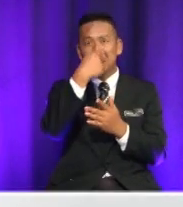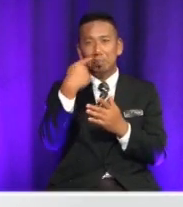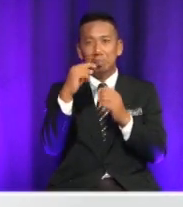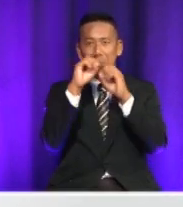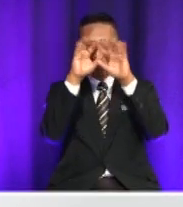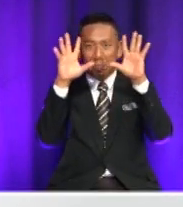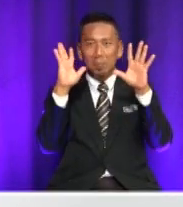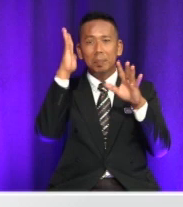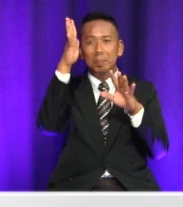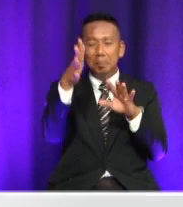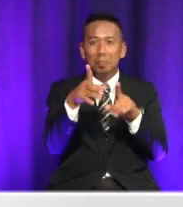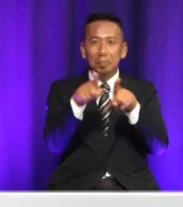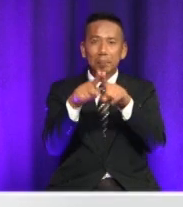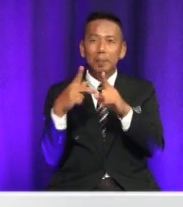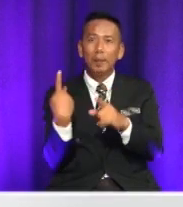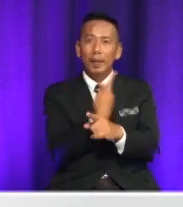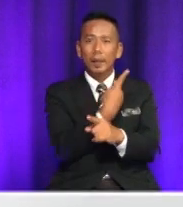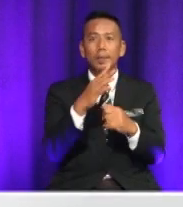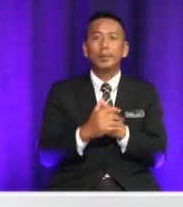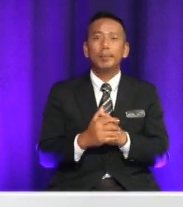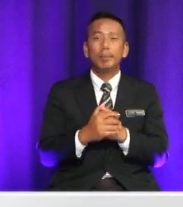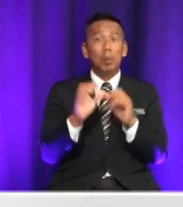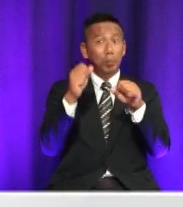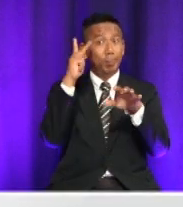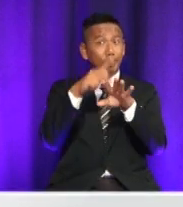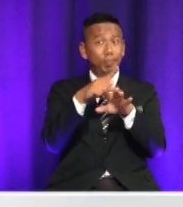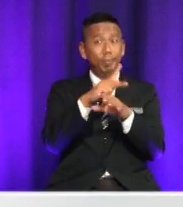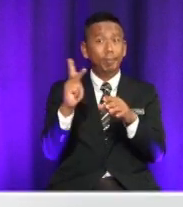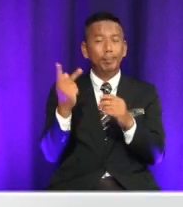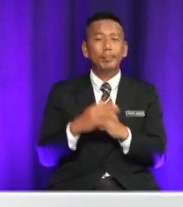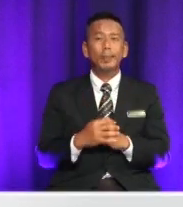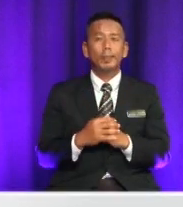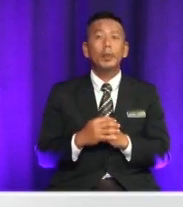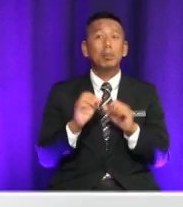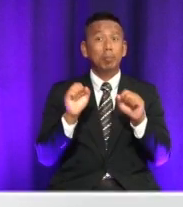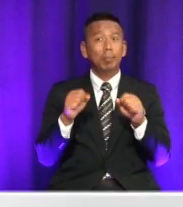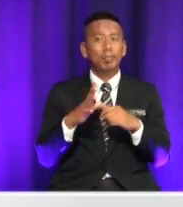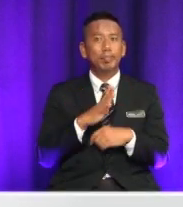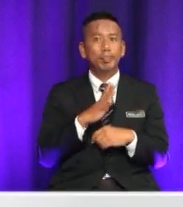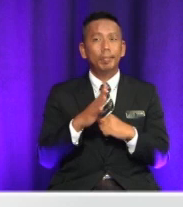kita sepanjang pembelajaran kepada kita semua Oke baiklah